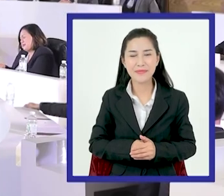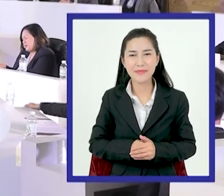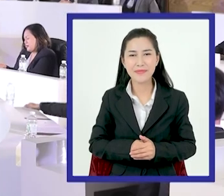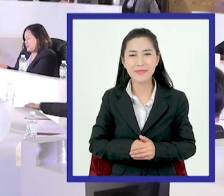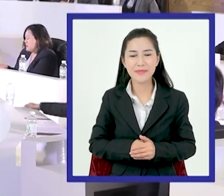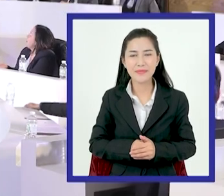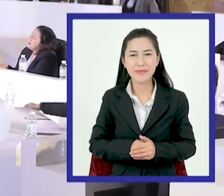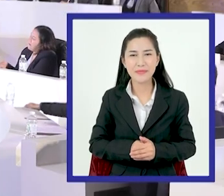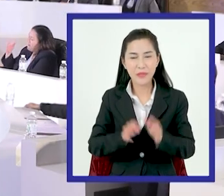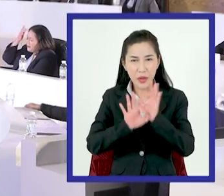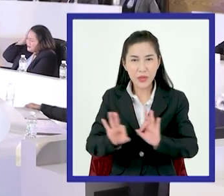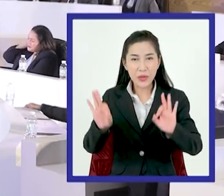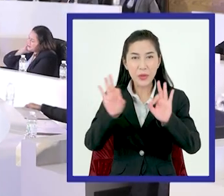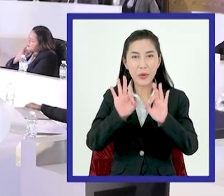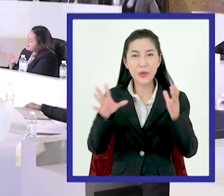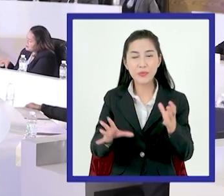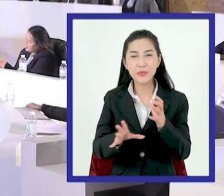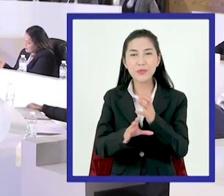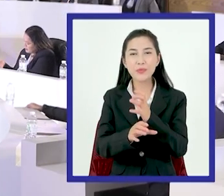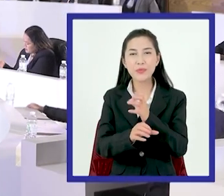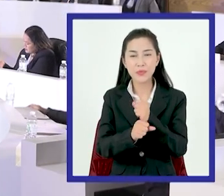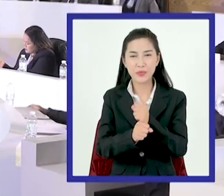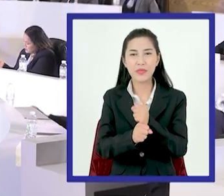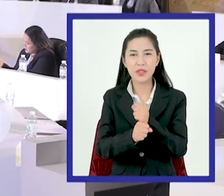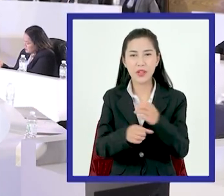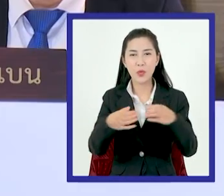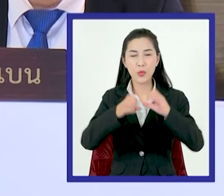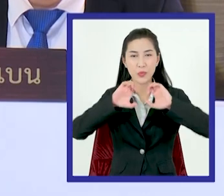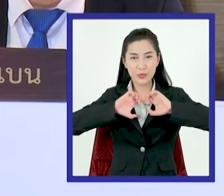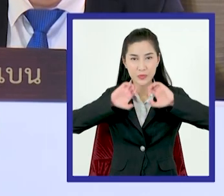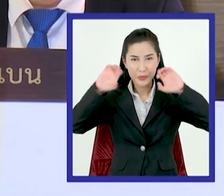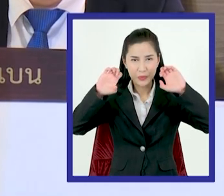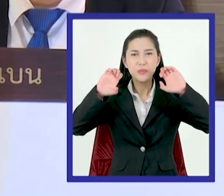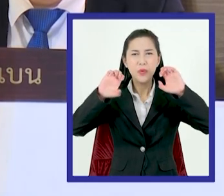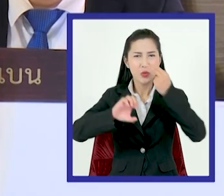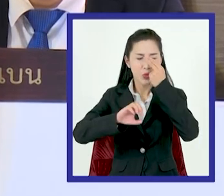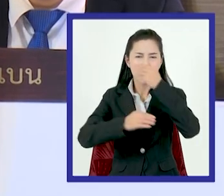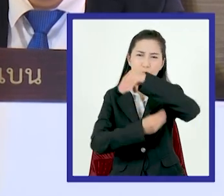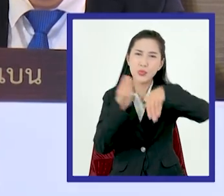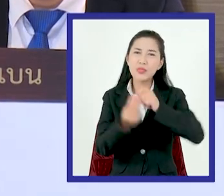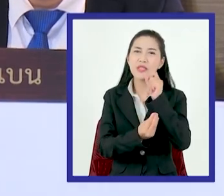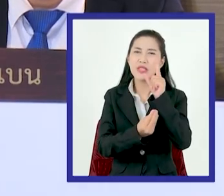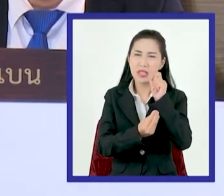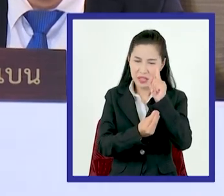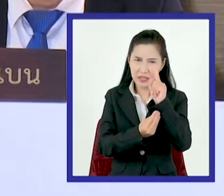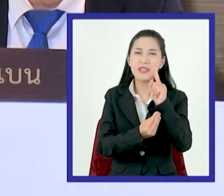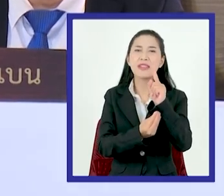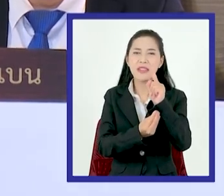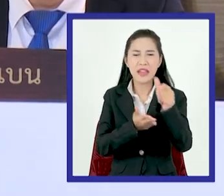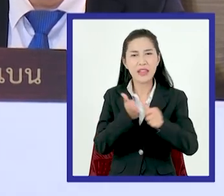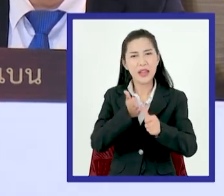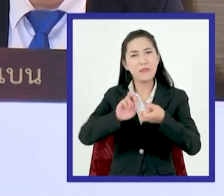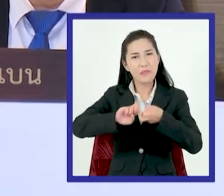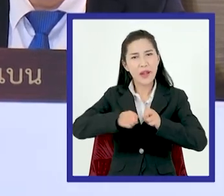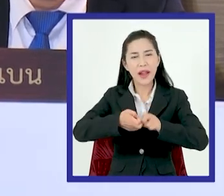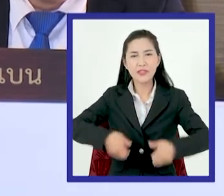เพราะฉะนั้นสรุปแล้วนะครับว่าทางฝ่ายรัฐบาลของเราเนี่ยมองเรื่องเศรษฐกิจเป็นหลักปากท้องเป็นหลักแก้ปัญหากับพี่น้